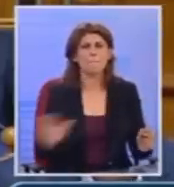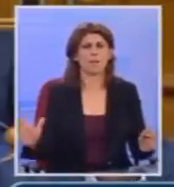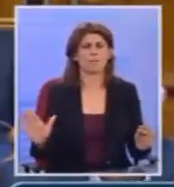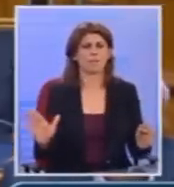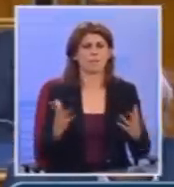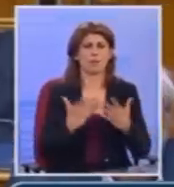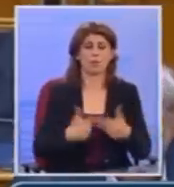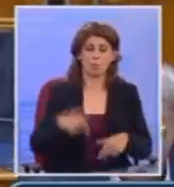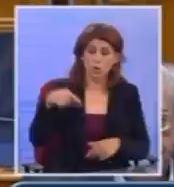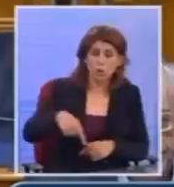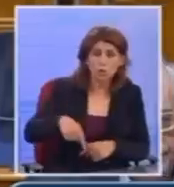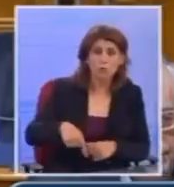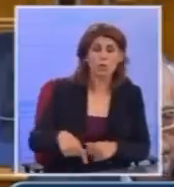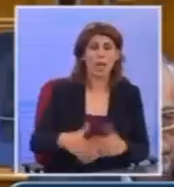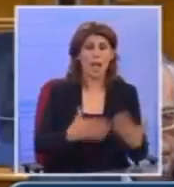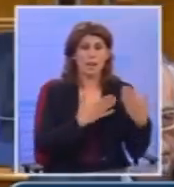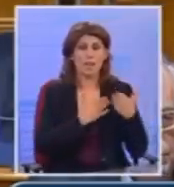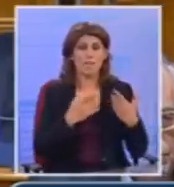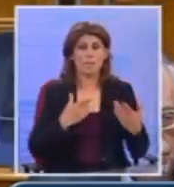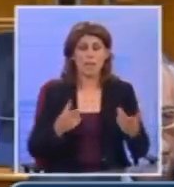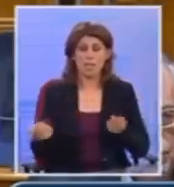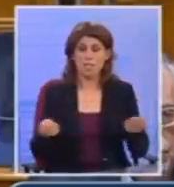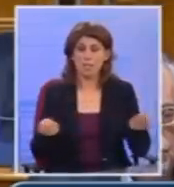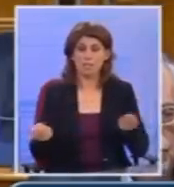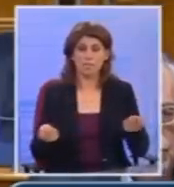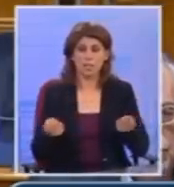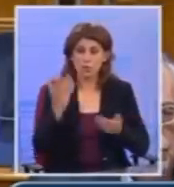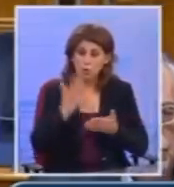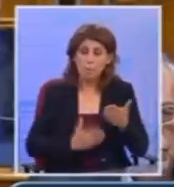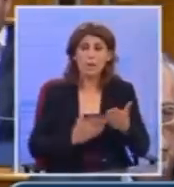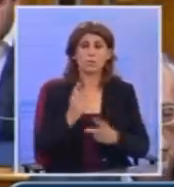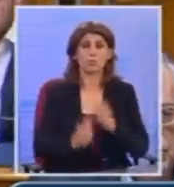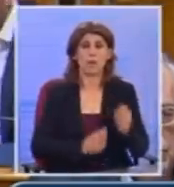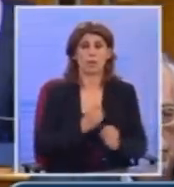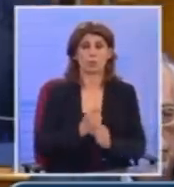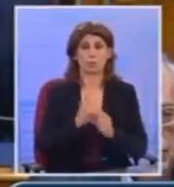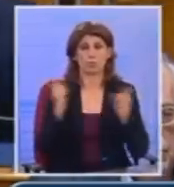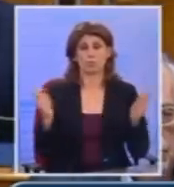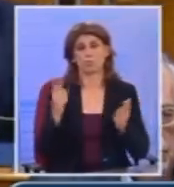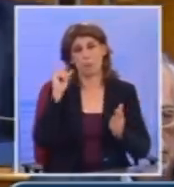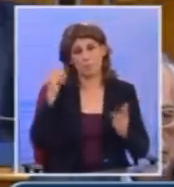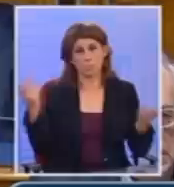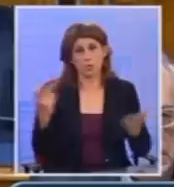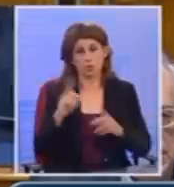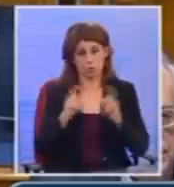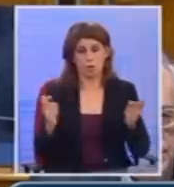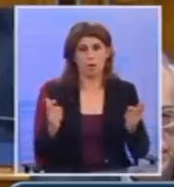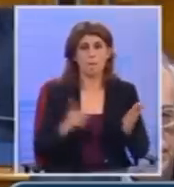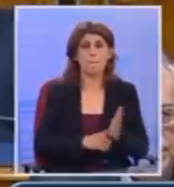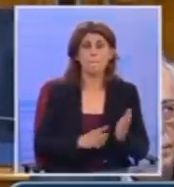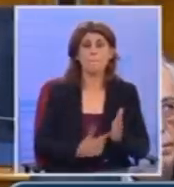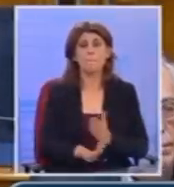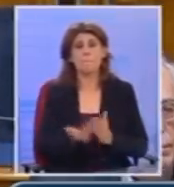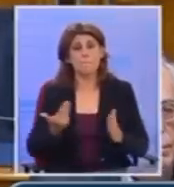ανάγκες λειτουργίας τώρα. Αναλάβαμε τη διακυβέρνηση στο μέσο της χρονιάς, της σχολικής περίοδου, της ακαδημαϊκής περίοδου. Πρέπει λοιπόν